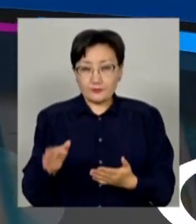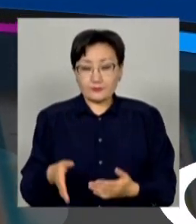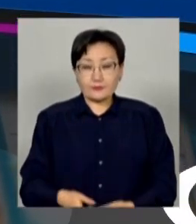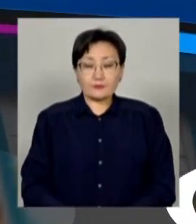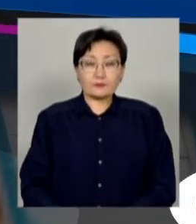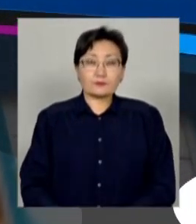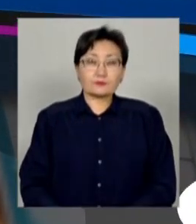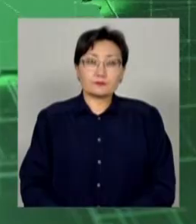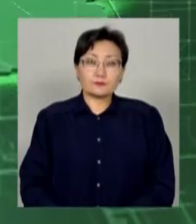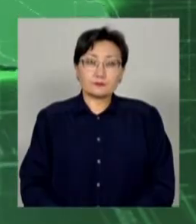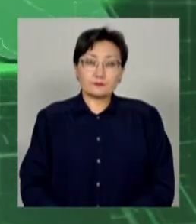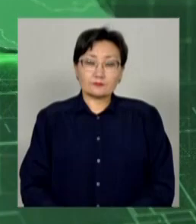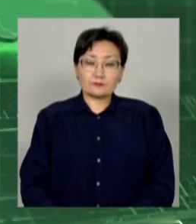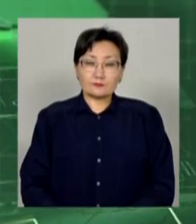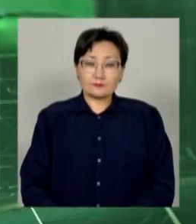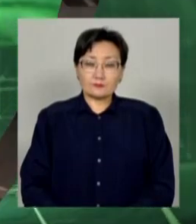көретіндеріміз.